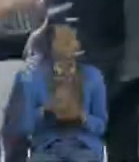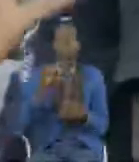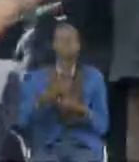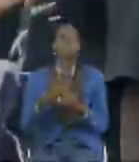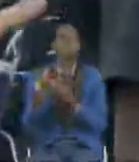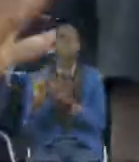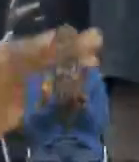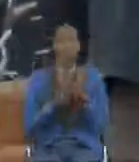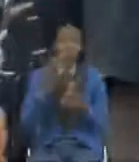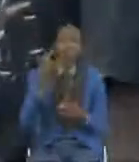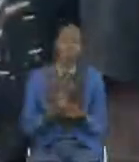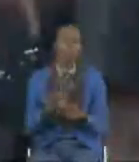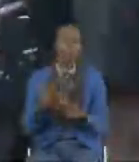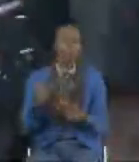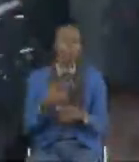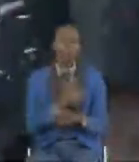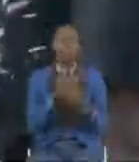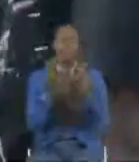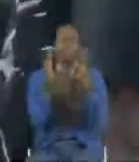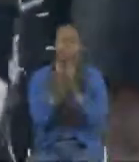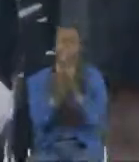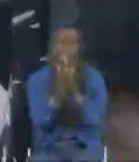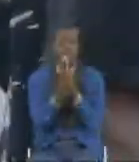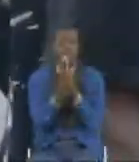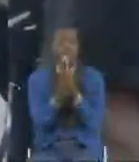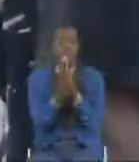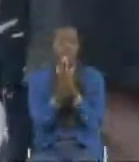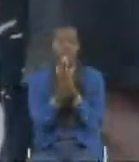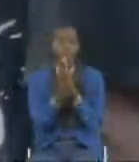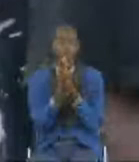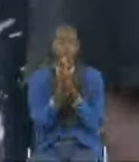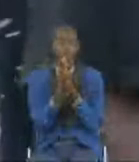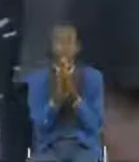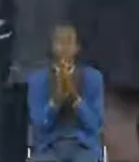Au nom de Jésus, nous prions.